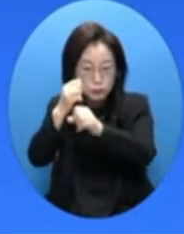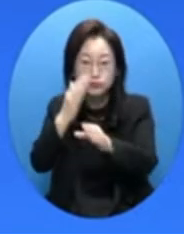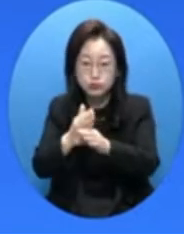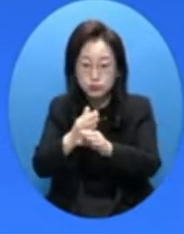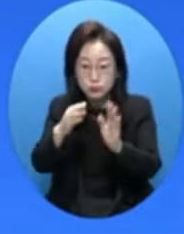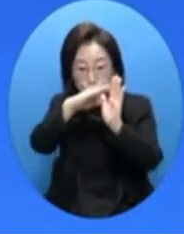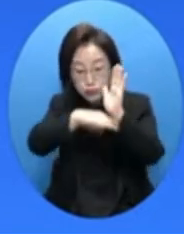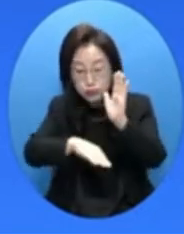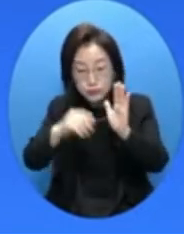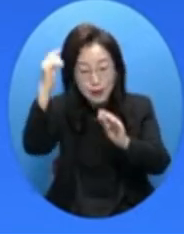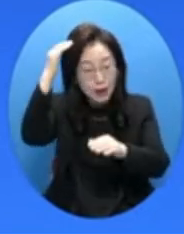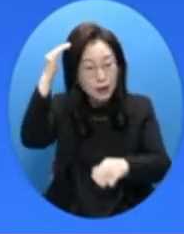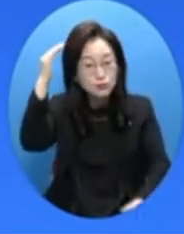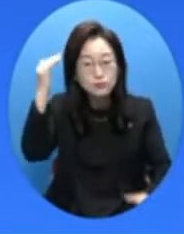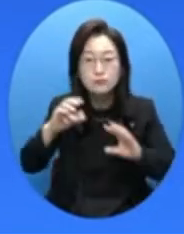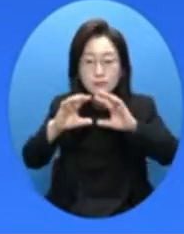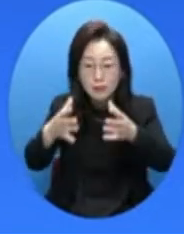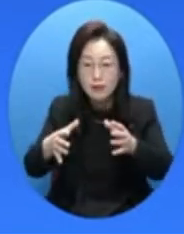남한도